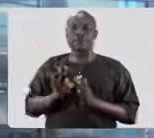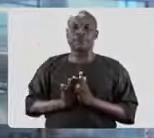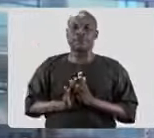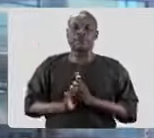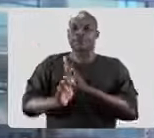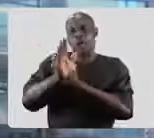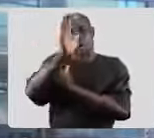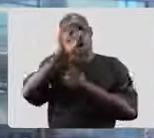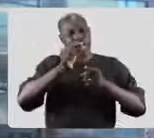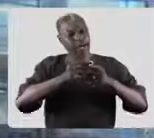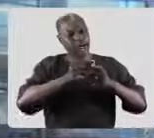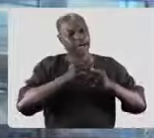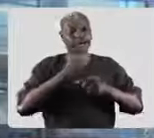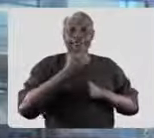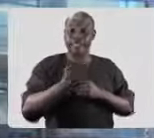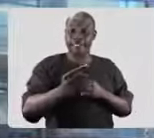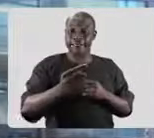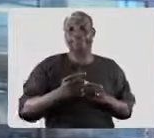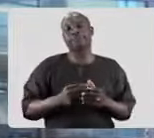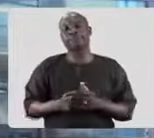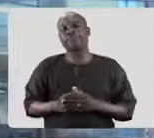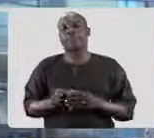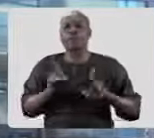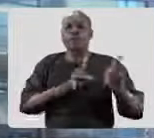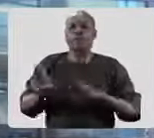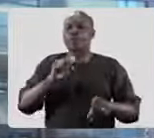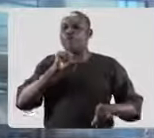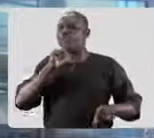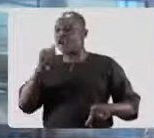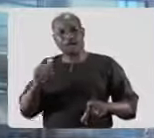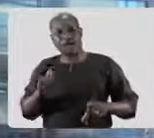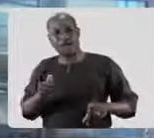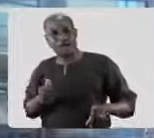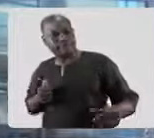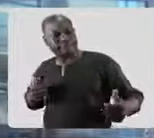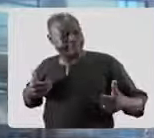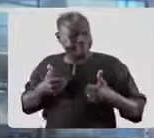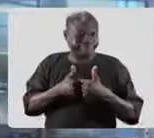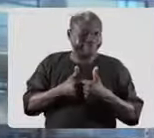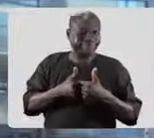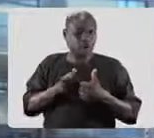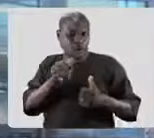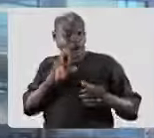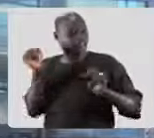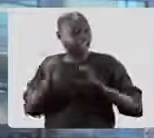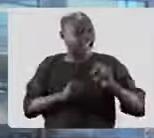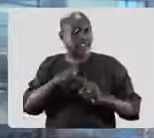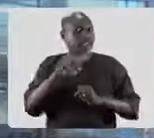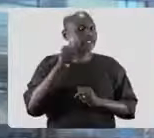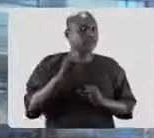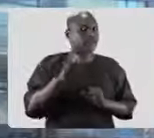e ho de nyankopon sam ka kire yen se do not avenge yourselves,